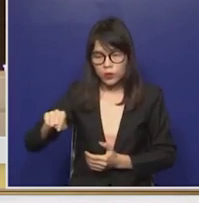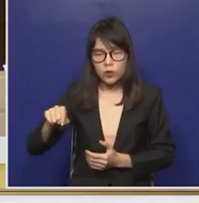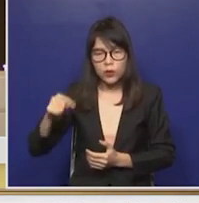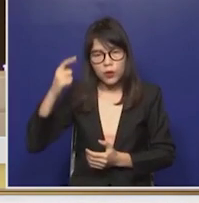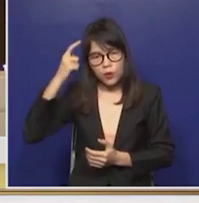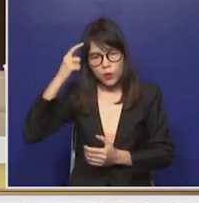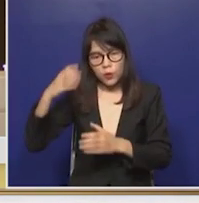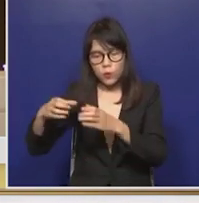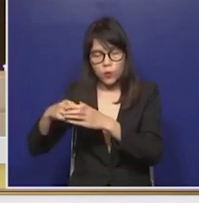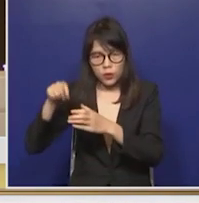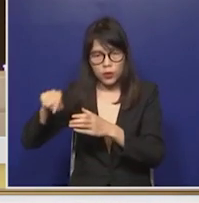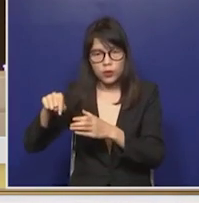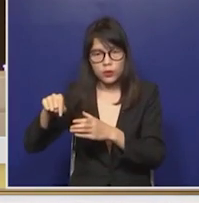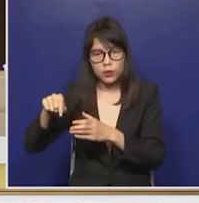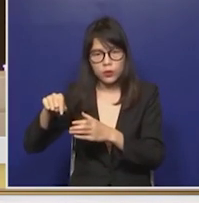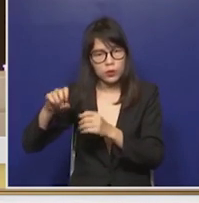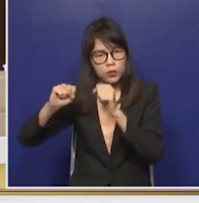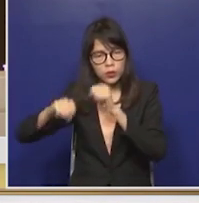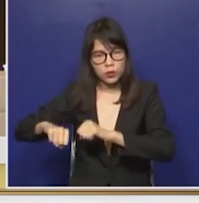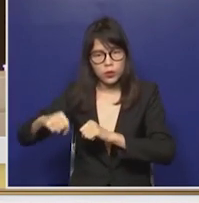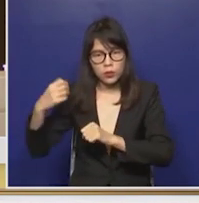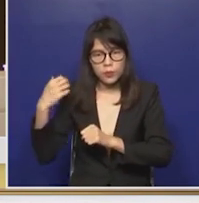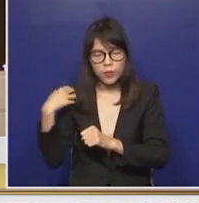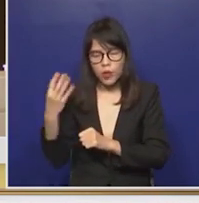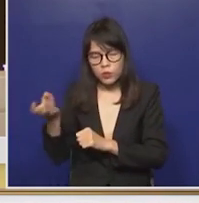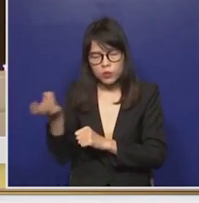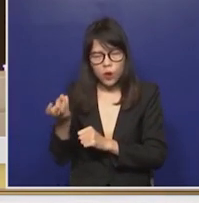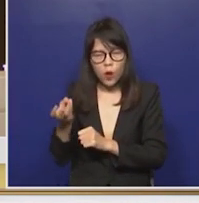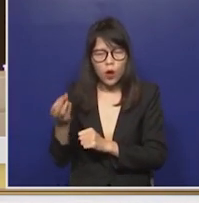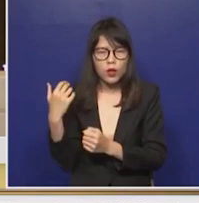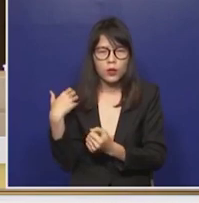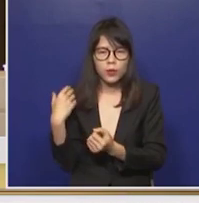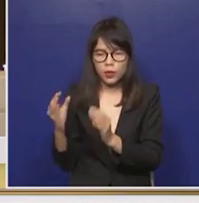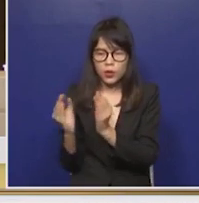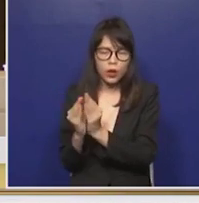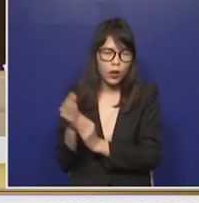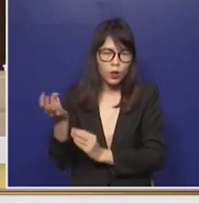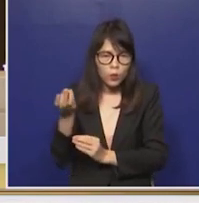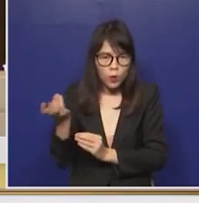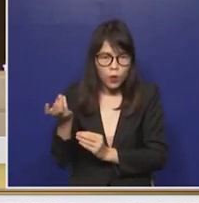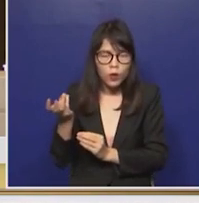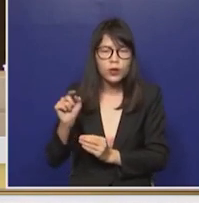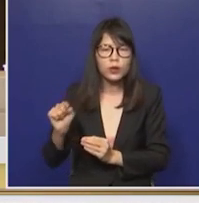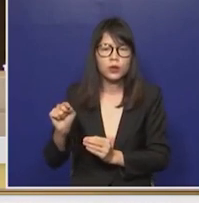มีความเห็นว่ายัตติเป็นเสียงข้างน้อยยัตตินี้